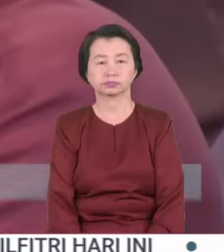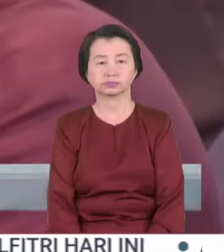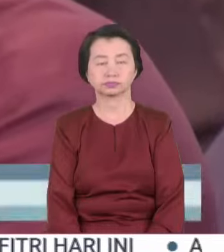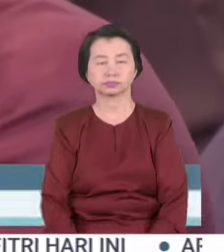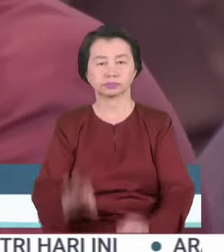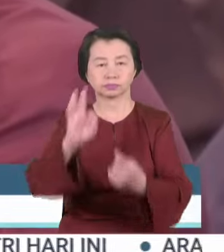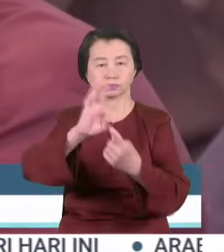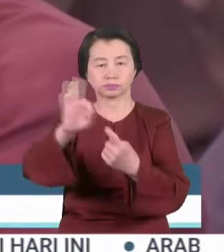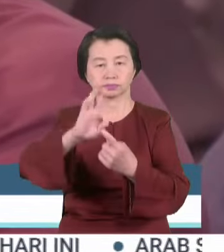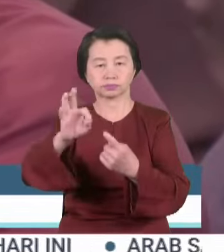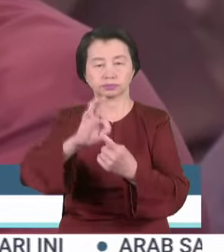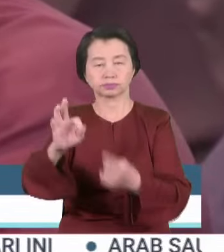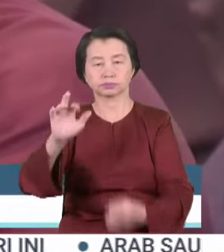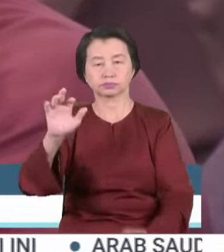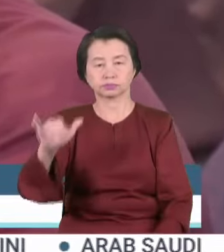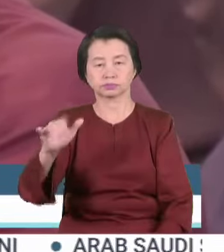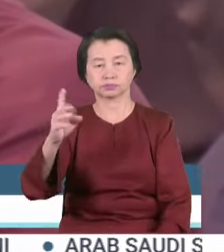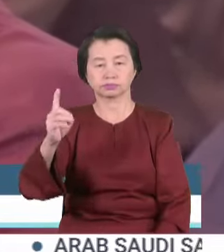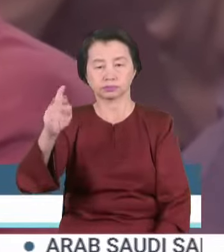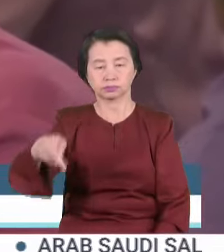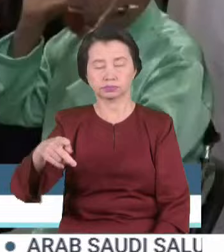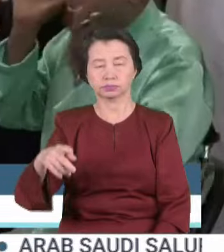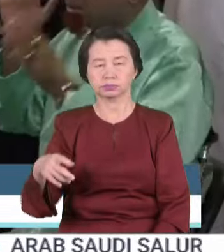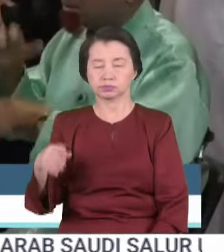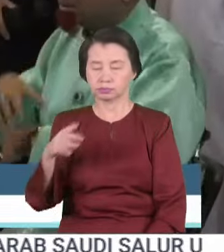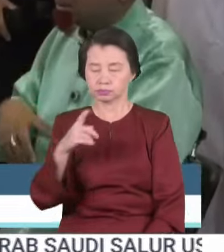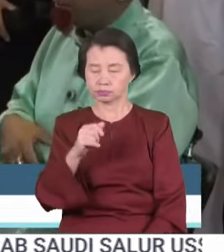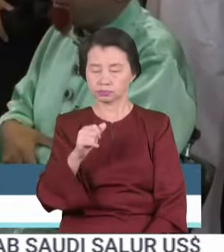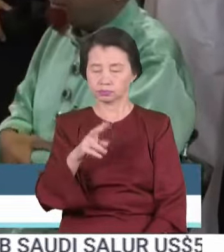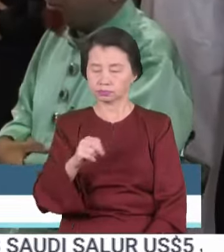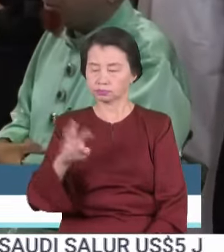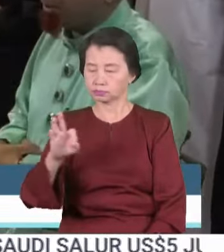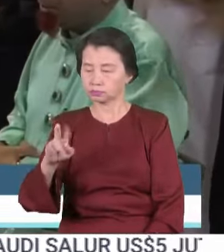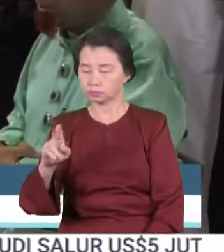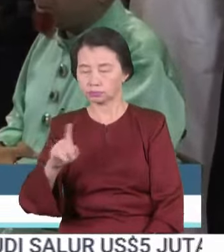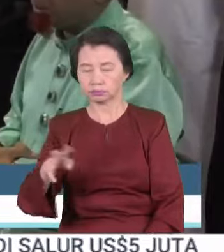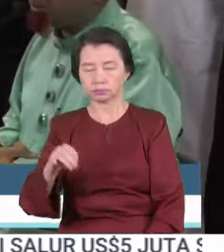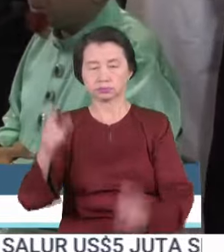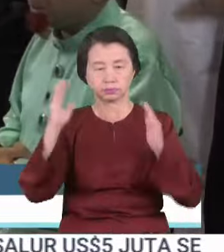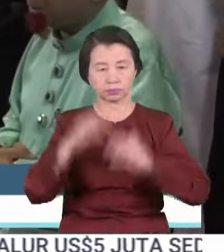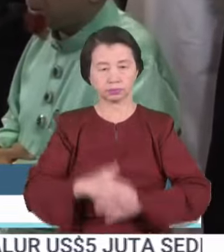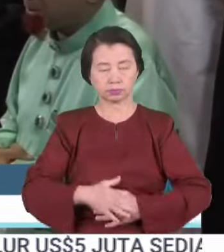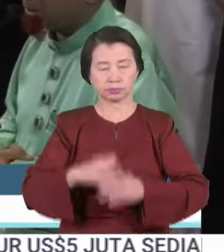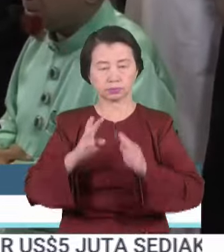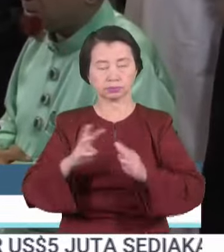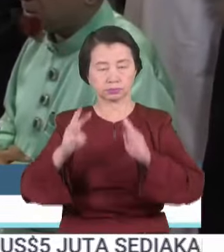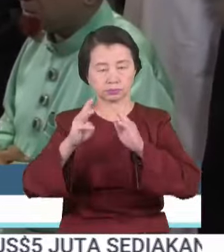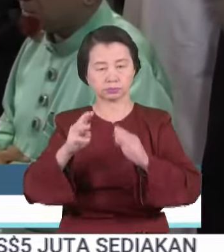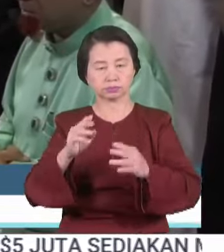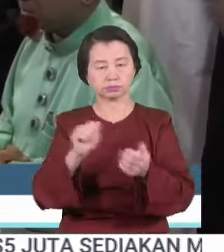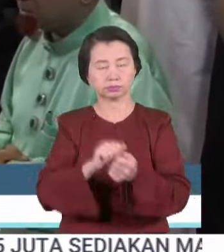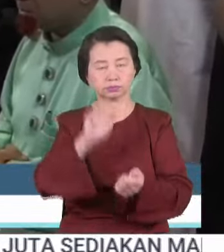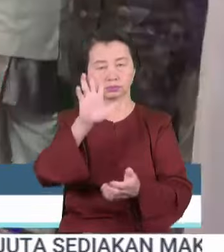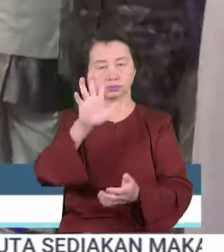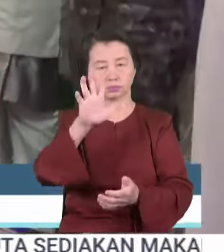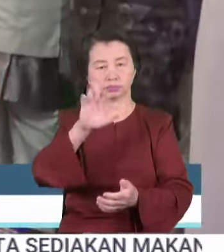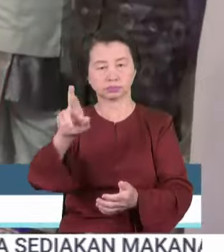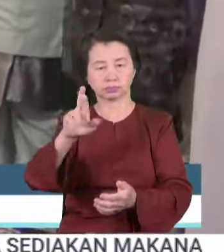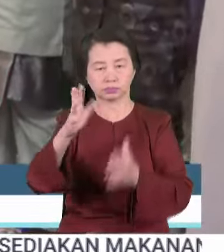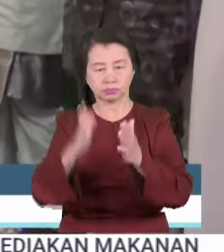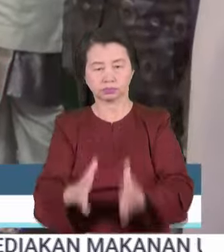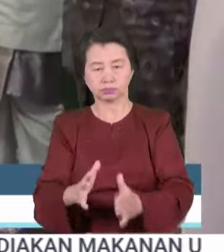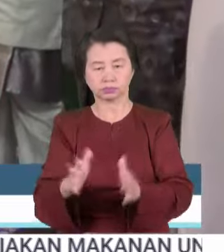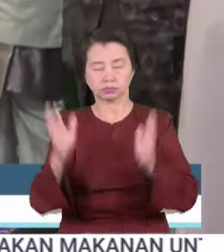Di Pulau Pinang yang di-Pertua Negeri, Tun Ahmad Fuzi Haji Abdul Razak menunaikan solat sunat di Masjid Negeri bersama 5,000 jemaah. Solat